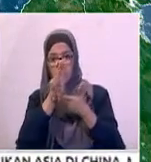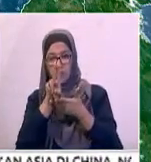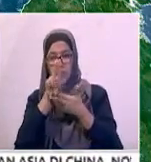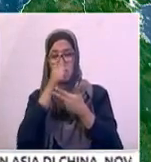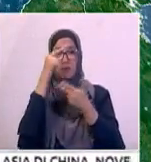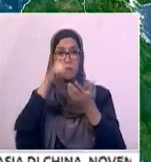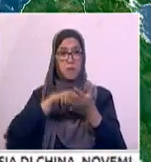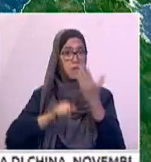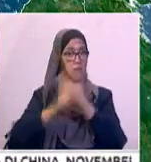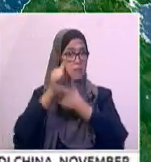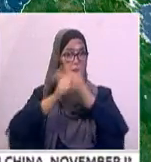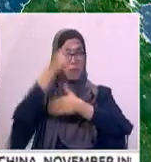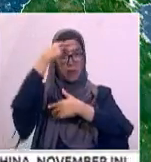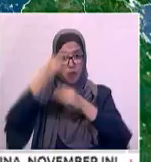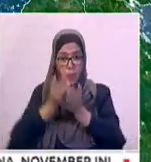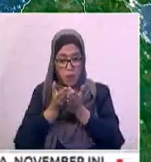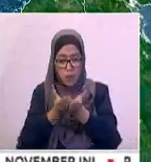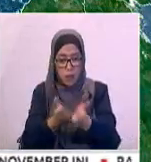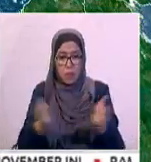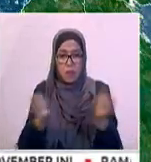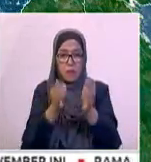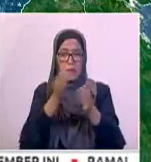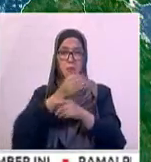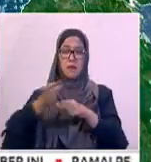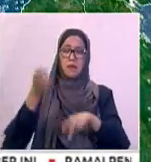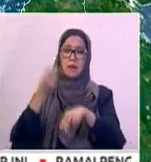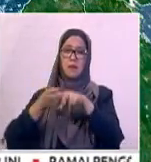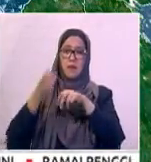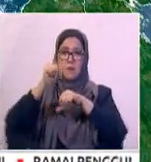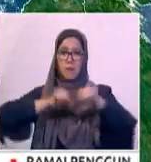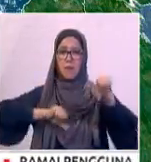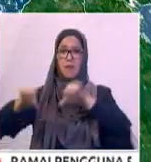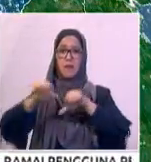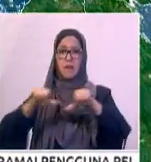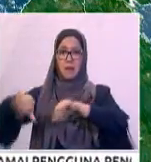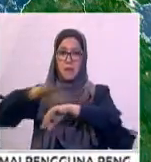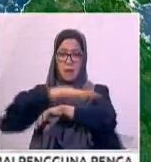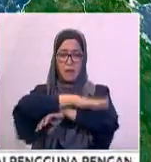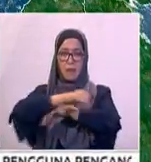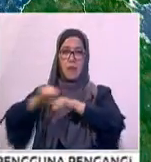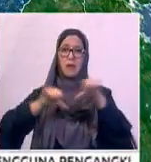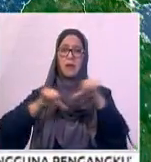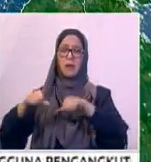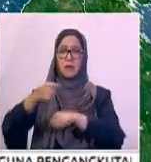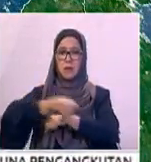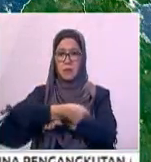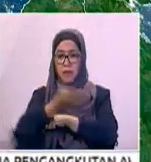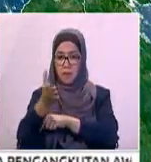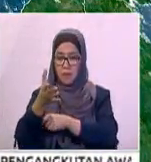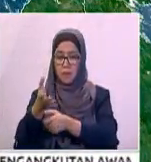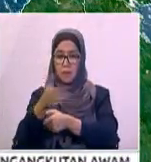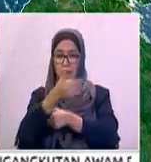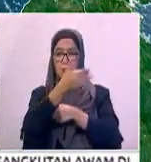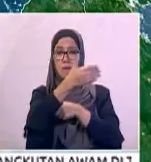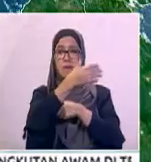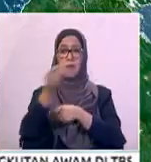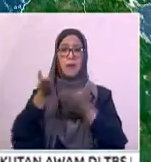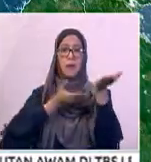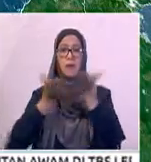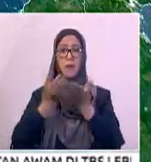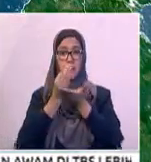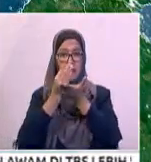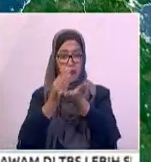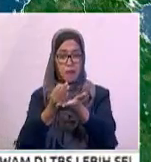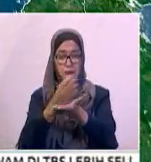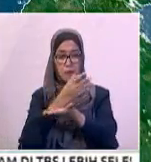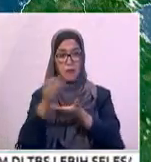berbahaya kepada bot-bot kecil serta sukan dan rekes laut, juga pada aktiviti menangkap ikan dan juga perkhidmatan feri, yang mana